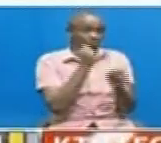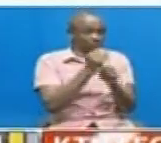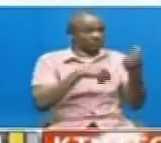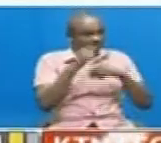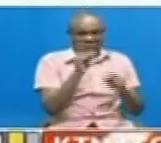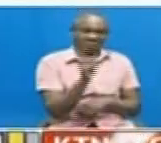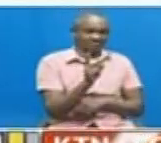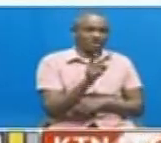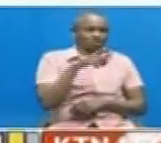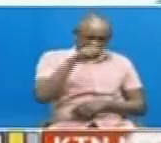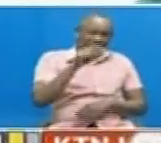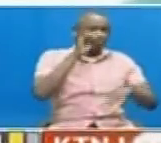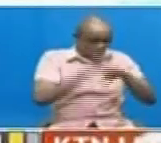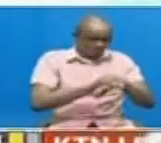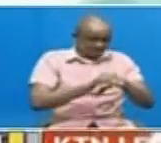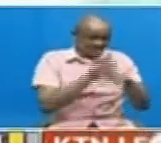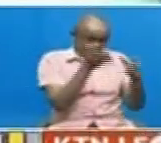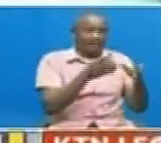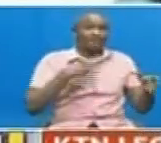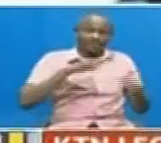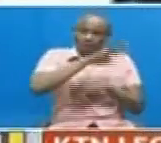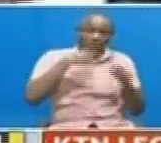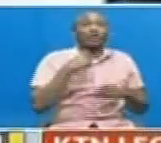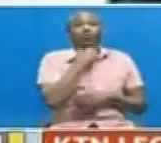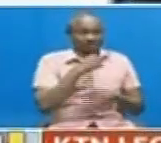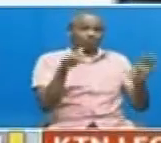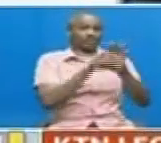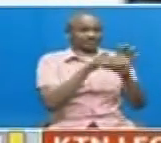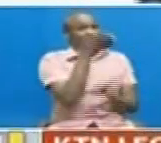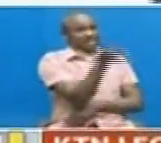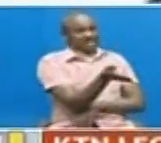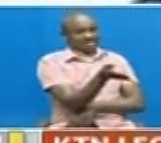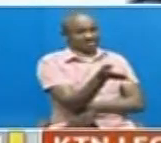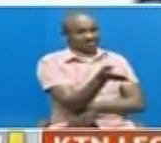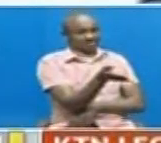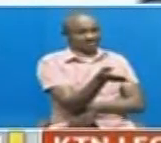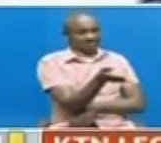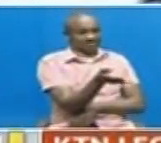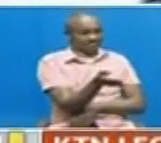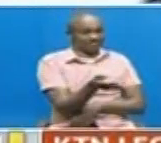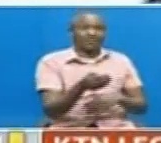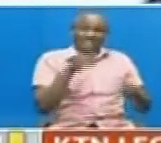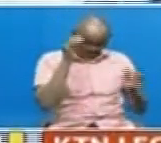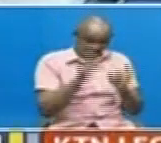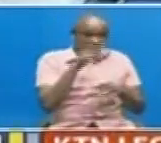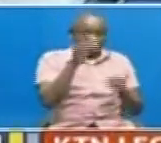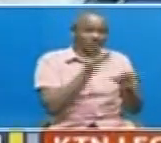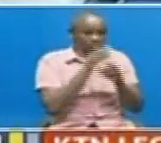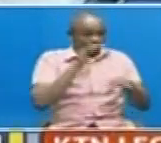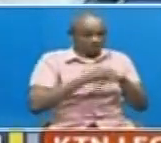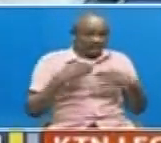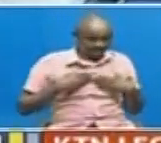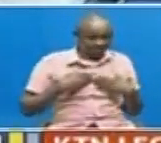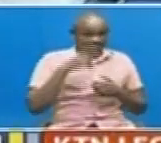kitu. Naam. Toa kitu kizuri. Ukitoa kitu kizuri, kila mtu atataka kuwa part ya hiyo kitu. Ushaona? Kama uko na nyimbo nzuri, kama kide